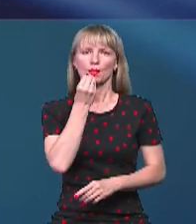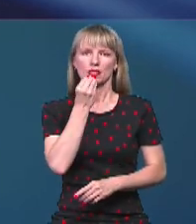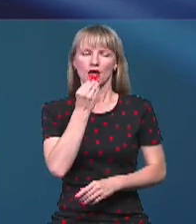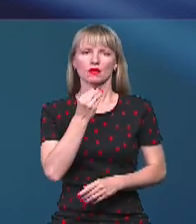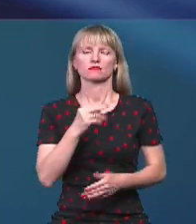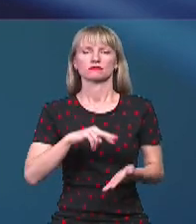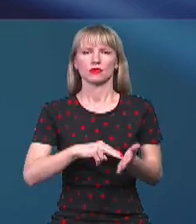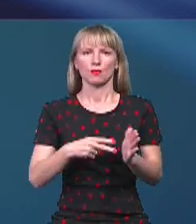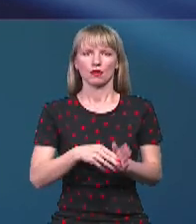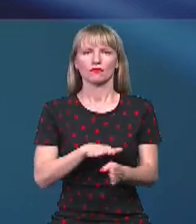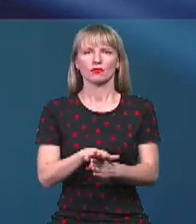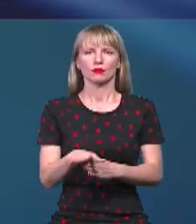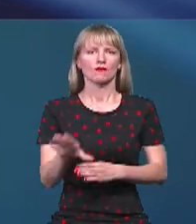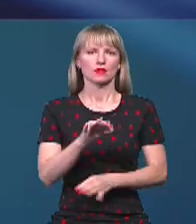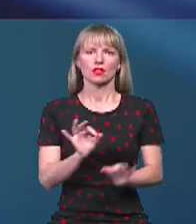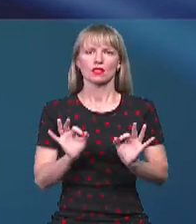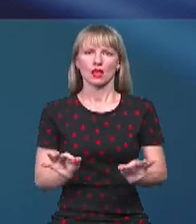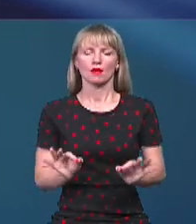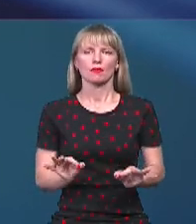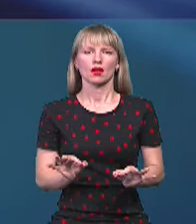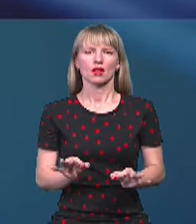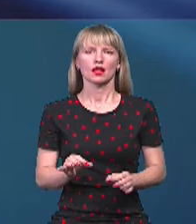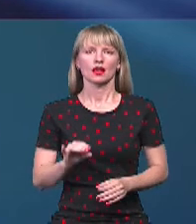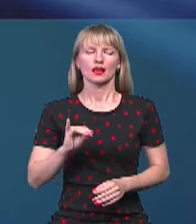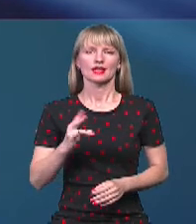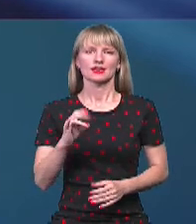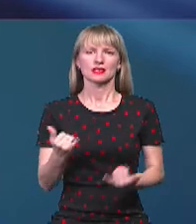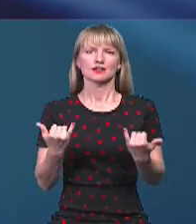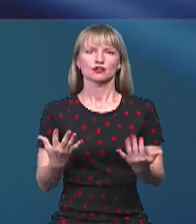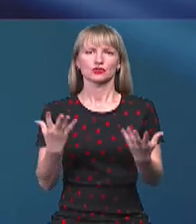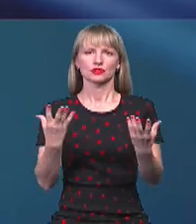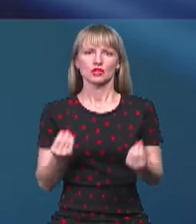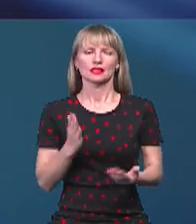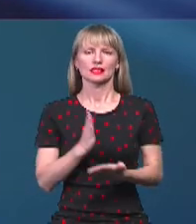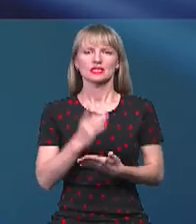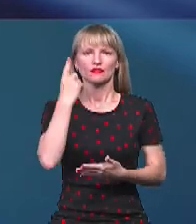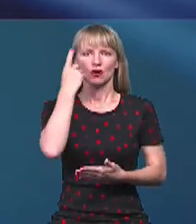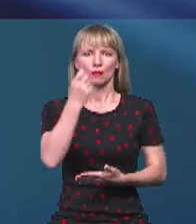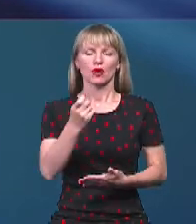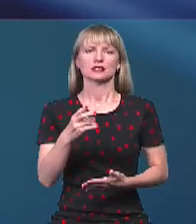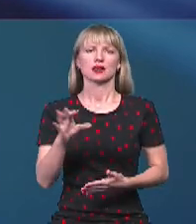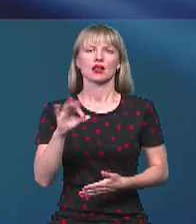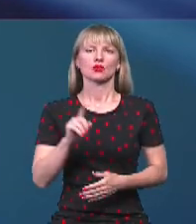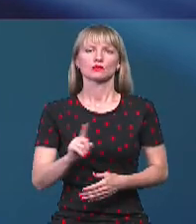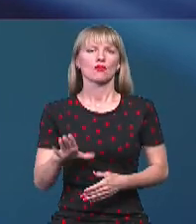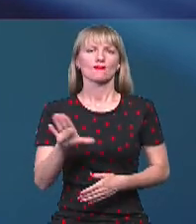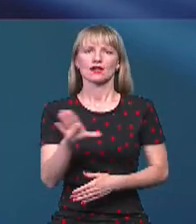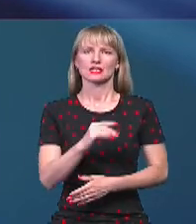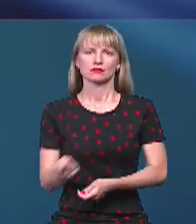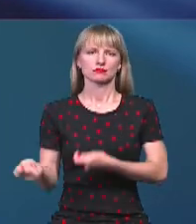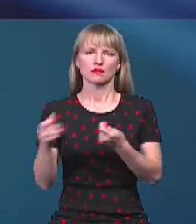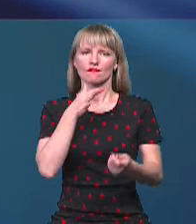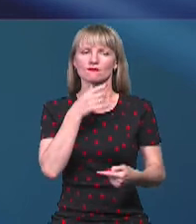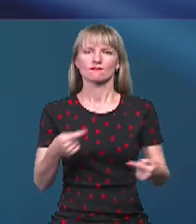идет по плану, все хорошо, стабильно. А вот на сегодняшний день есть информация, да, о том, что все поставки